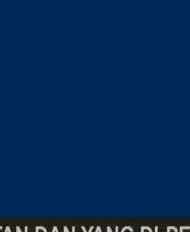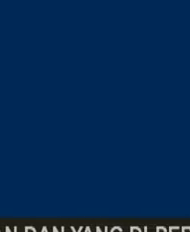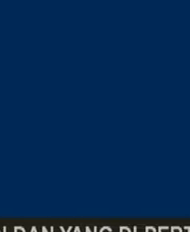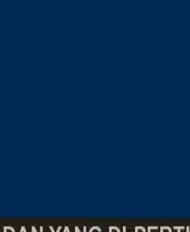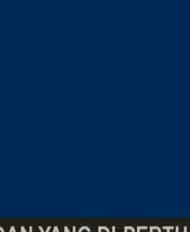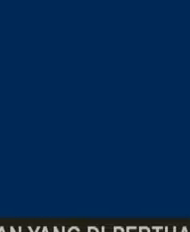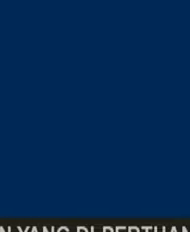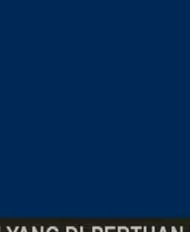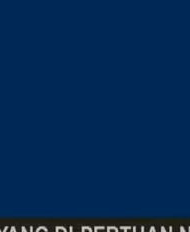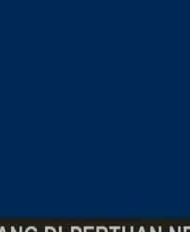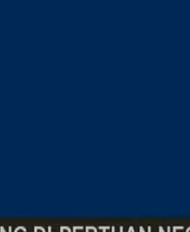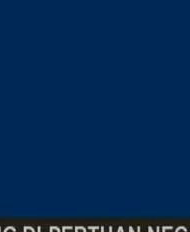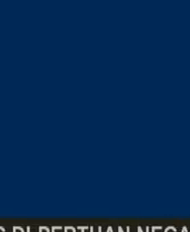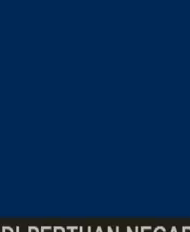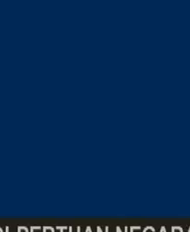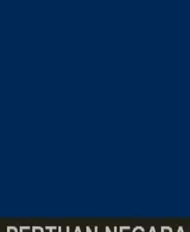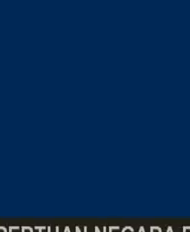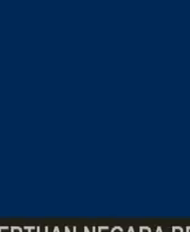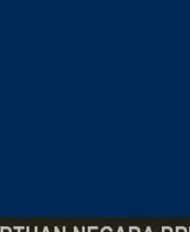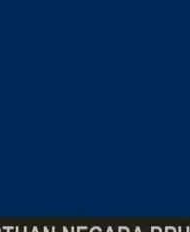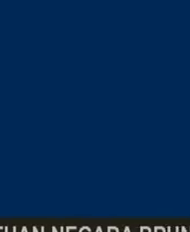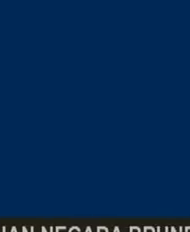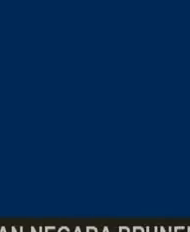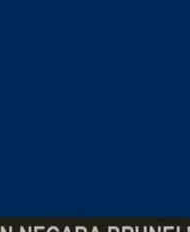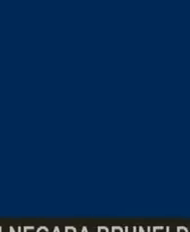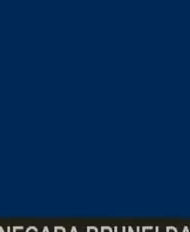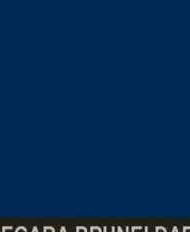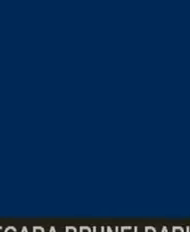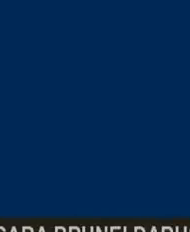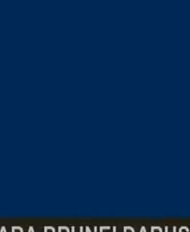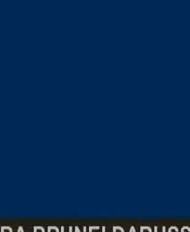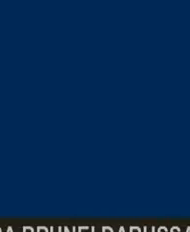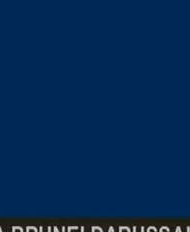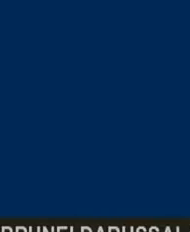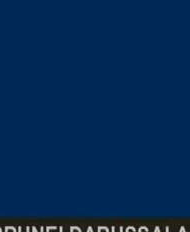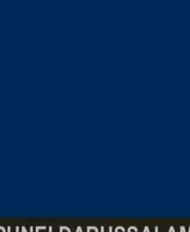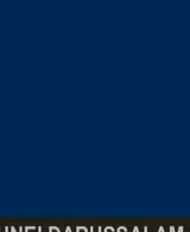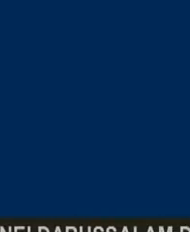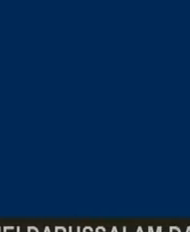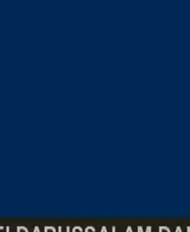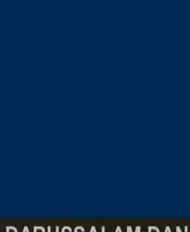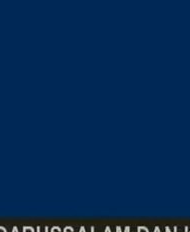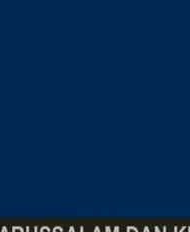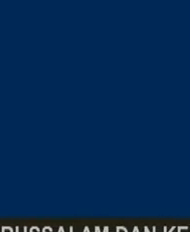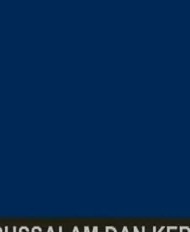dicatatkan hari ini di negara Brunei Darussalam menjadikan jumlah keseluruhan ces kepada